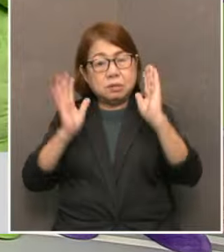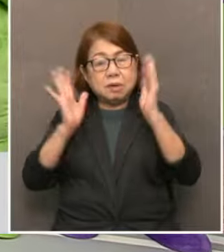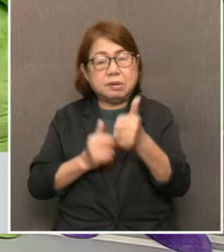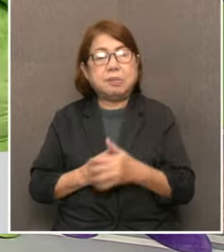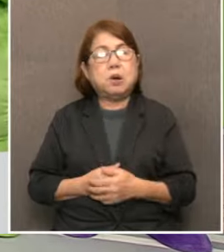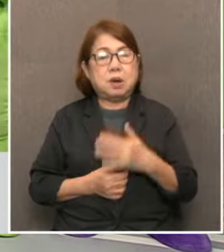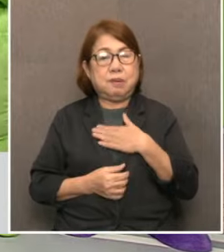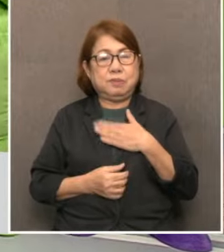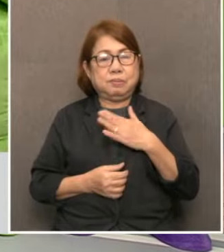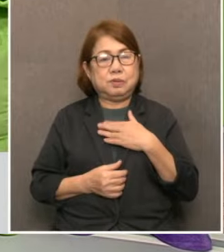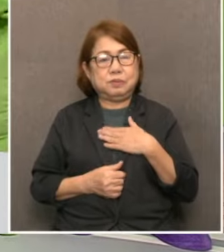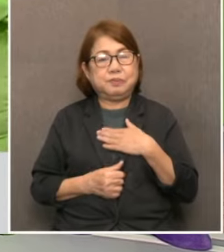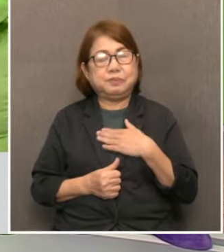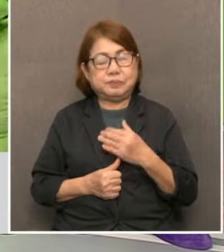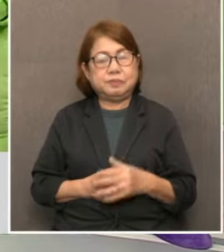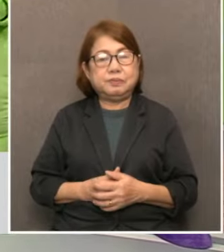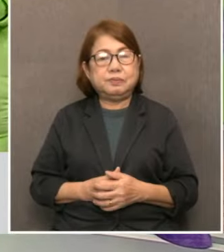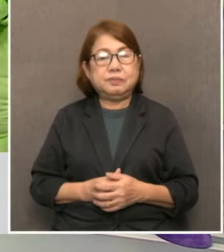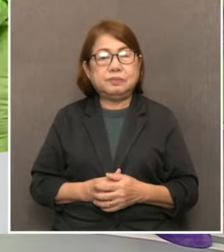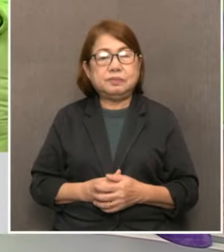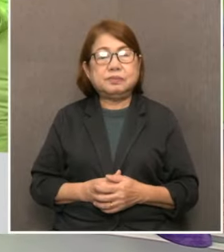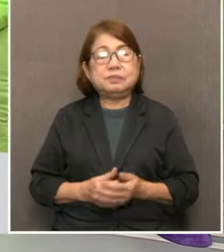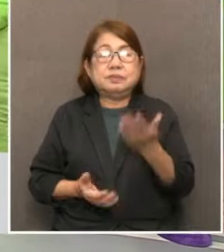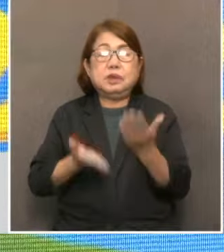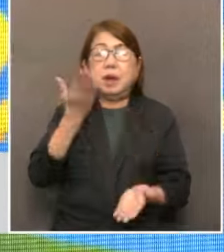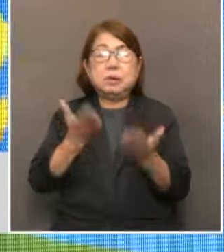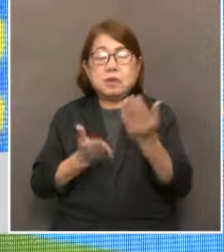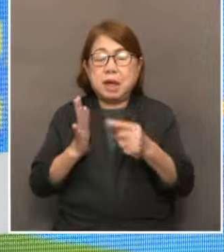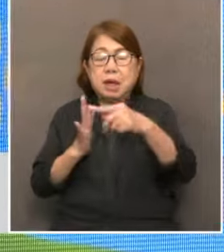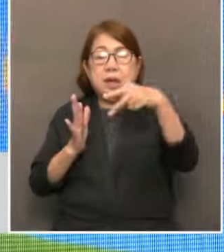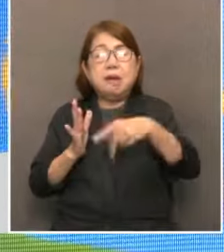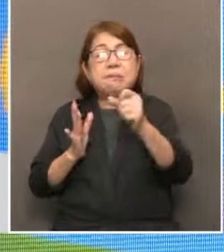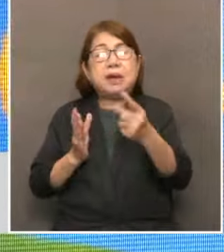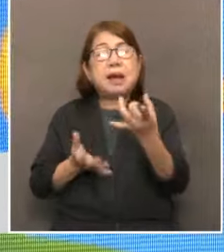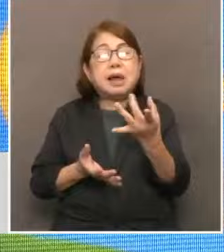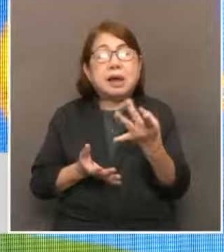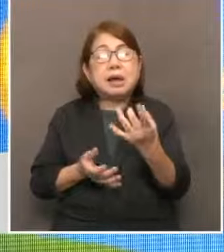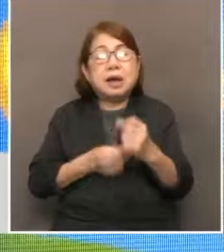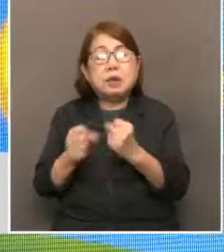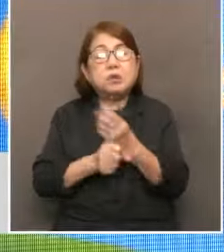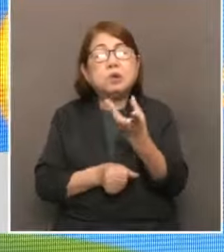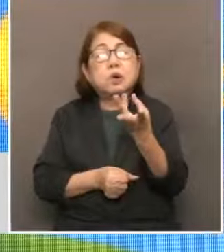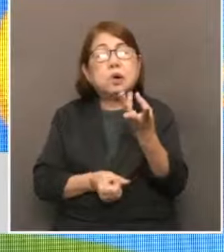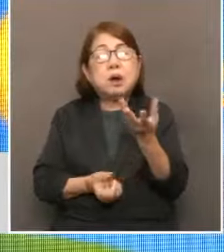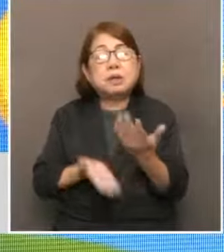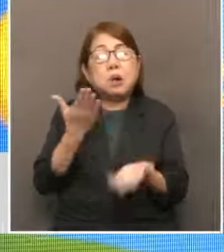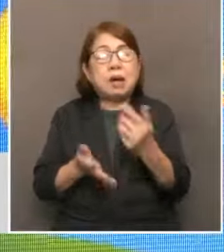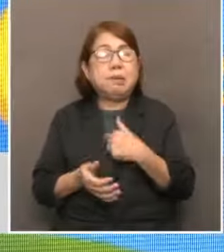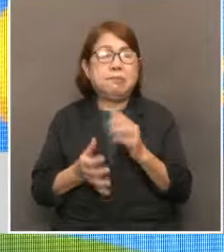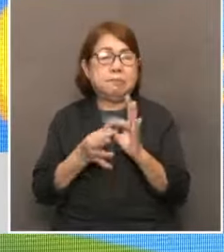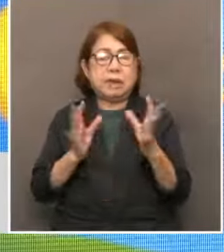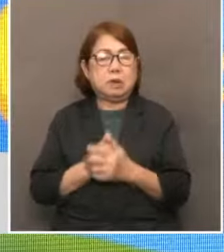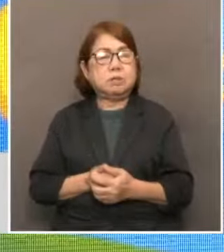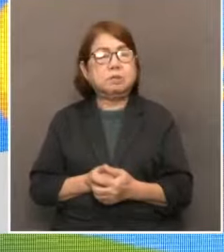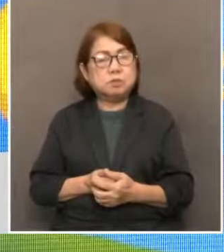ถ้าเริ่มจากพี่อารก่อนก็คือง่ายๆเลยนะคะก็คือคุณจะเป็นเพศอะไรอายุเท่าไหร่ไม่เกี่ยงเลยนะคะขอแค่คุณอยากแสดง